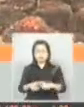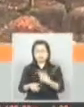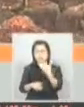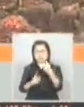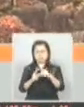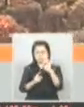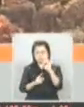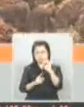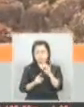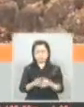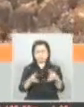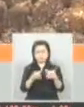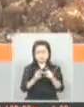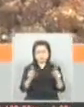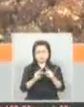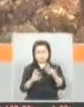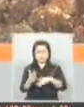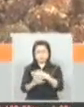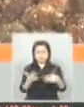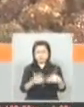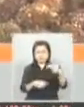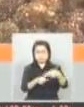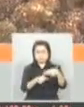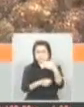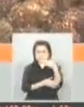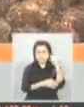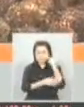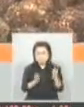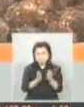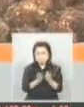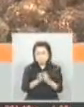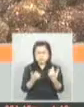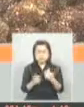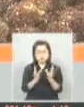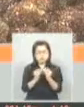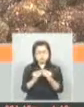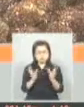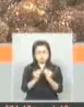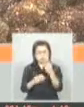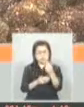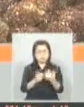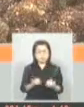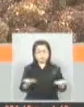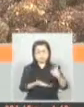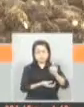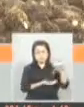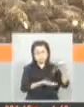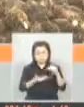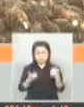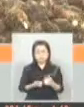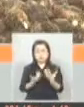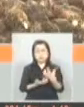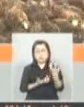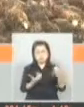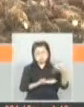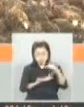ครับทางคณะกรรมการนโยบายปาล์มแห่งชาติก็จะมาวิเคราะห์ดูซิว่าการที่เราเอาวัตถุดิบเนี่ยเข้ามาในอุตสาหกรรมเนี่ยมันเพียง